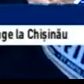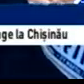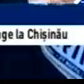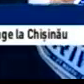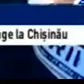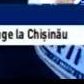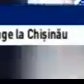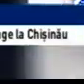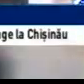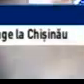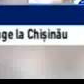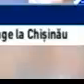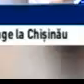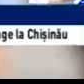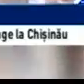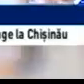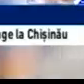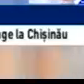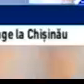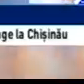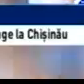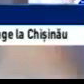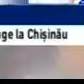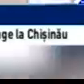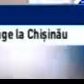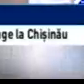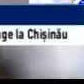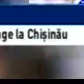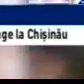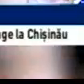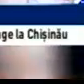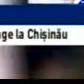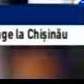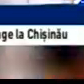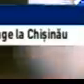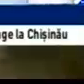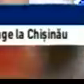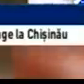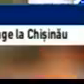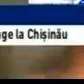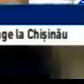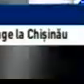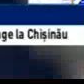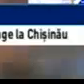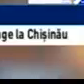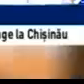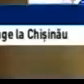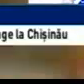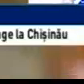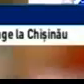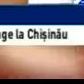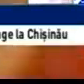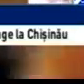mei. Părinții mei au fost români. Unioniștii și-au continuat drumul pe traseul stabilit. Aseară târziu au ajuns la Ungheni, iar în această dimineață au pornit